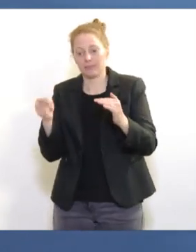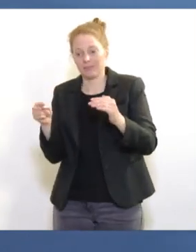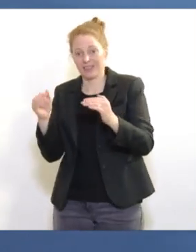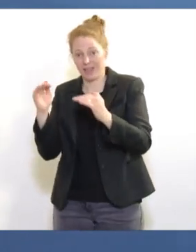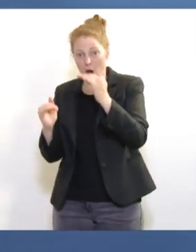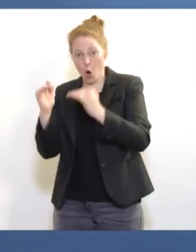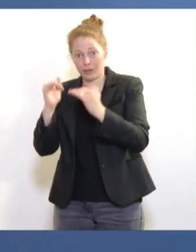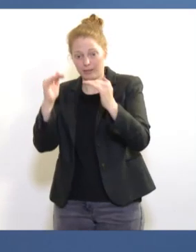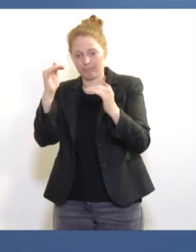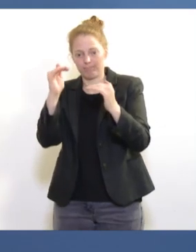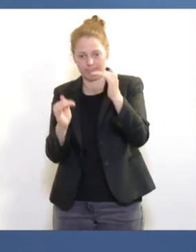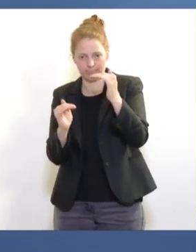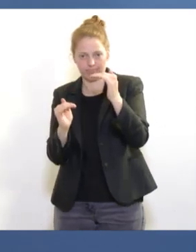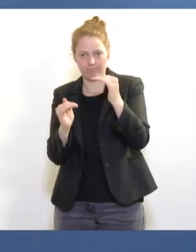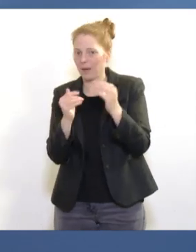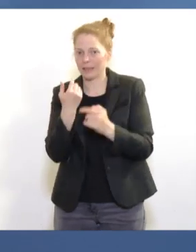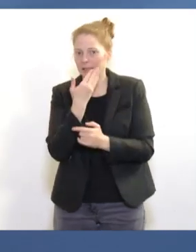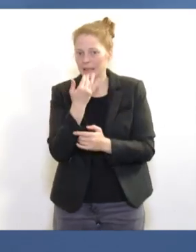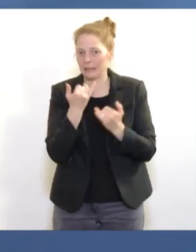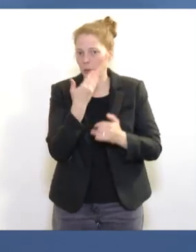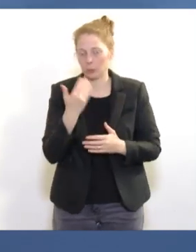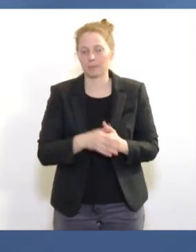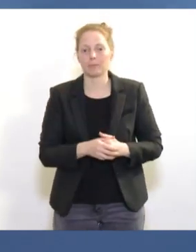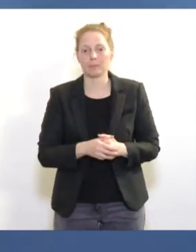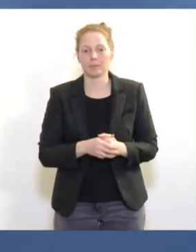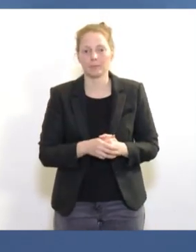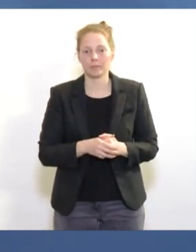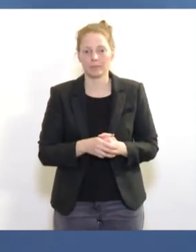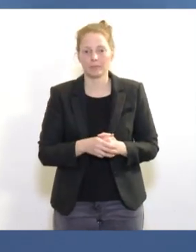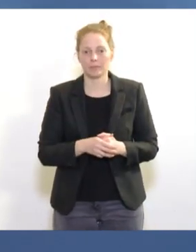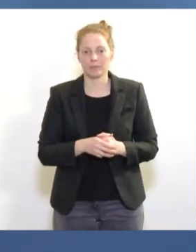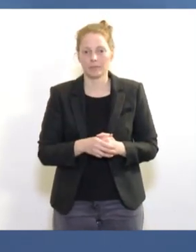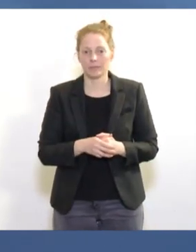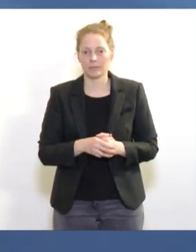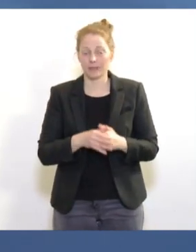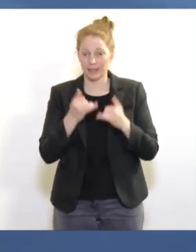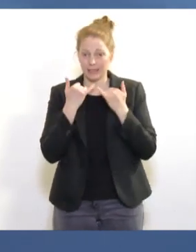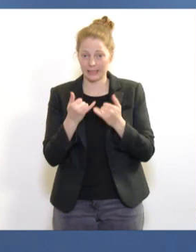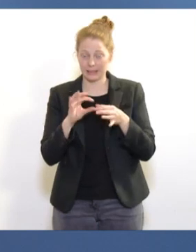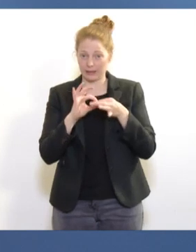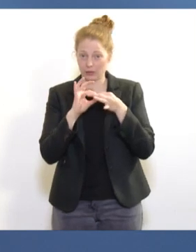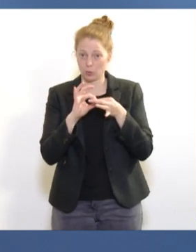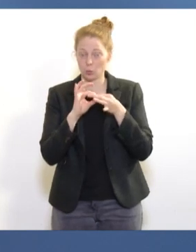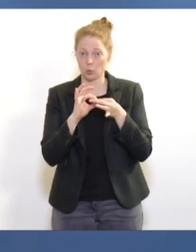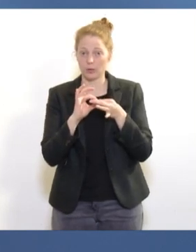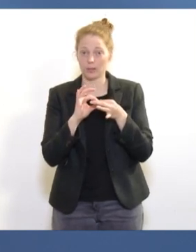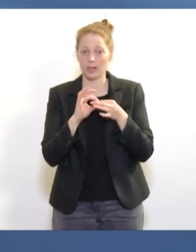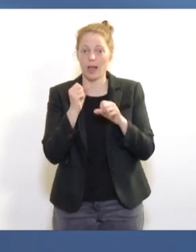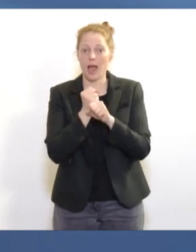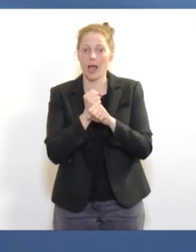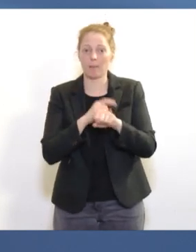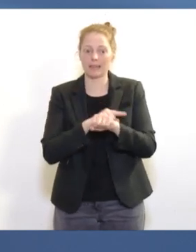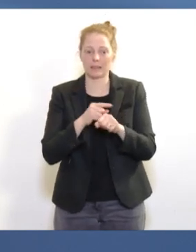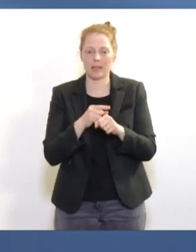Zum Schluss will ich dann noch vielleicht, so wie ich angekündigt habe, einen kleinen Tischbericht machen zur Frage von den verlängerten Arbeitszeiten,